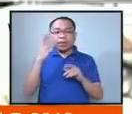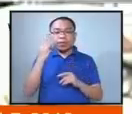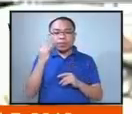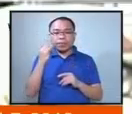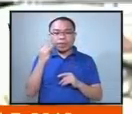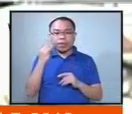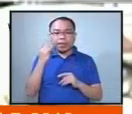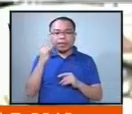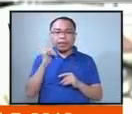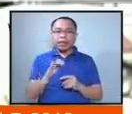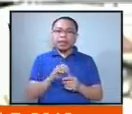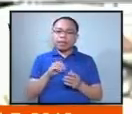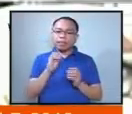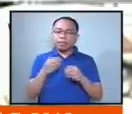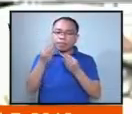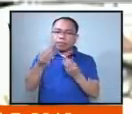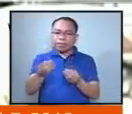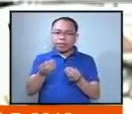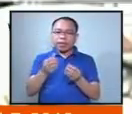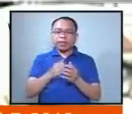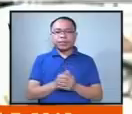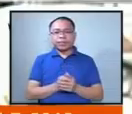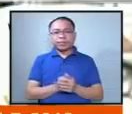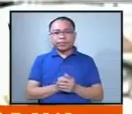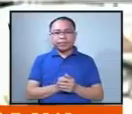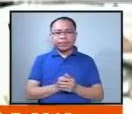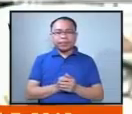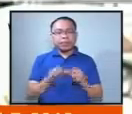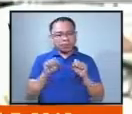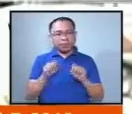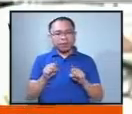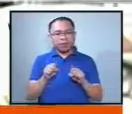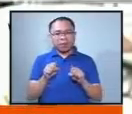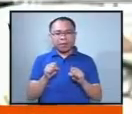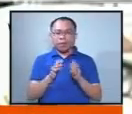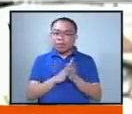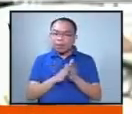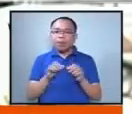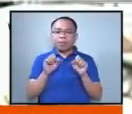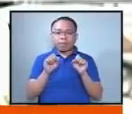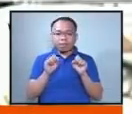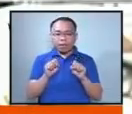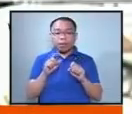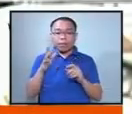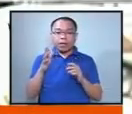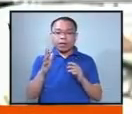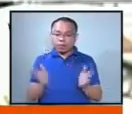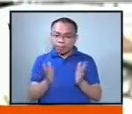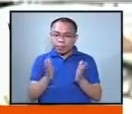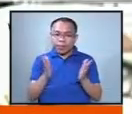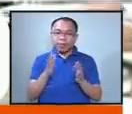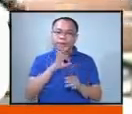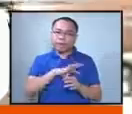yung incentive na pati yung corporate income tax pwedeng ma-excuse. Maybe to attract investors. At that time,